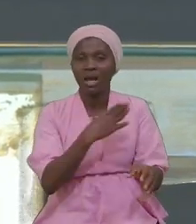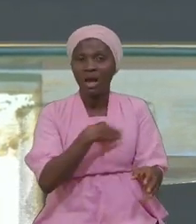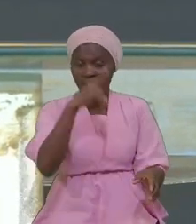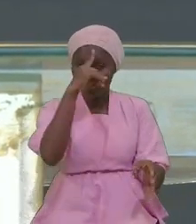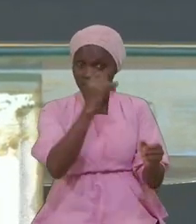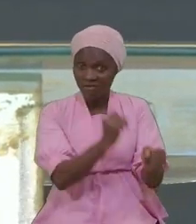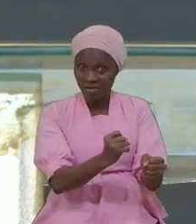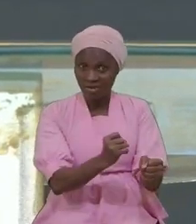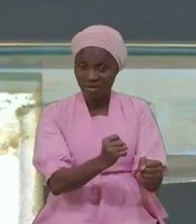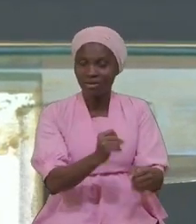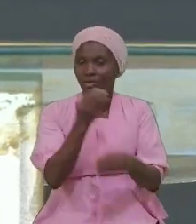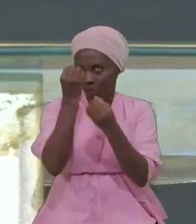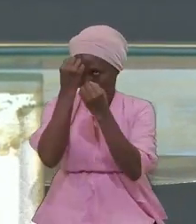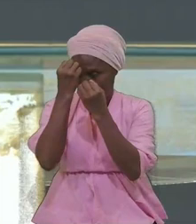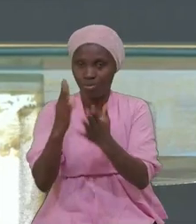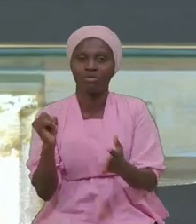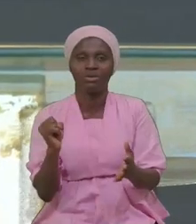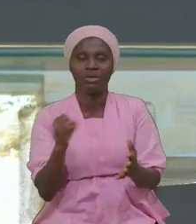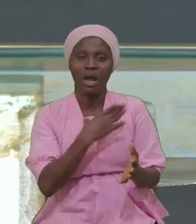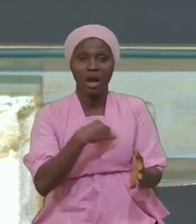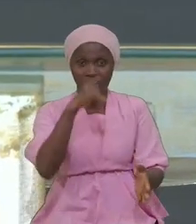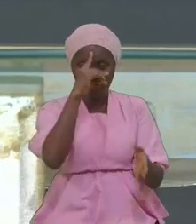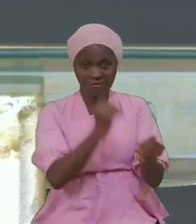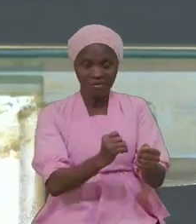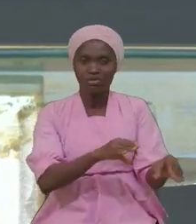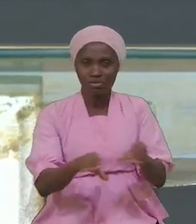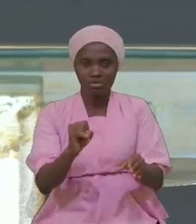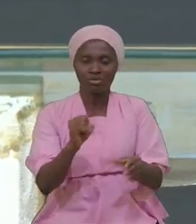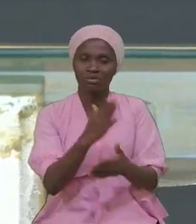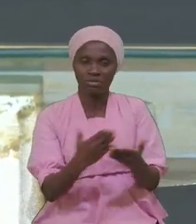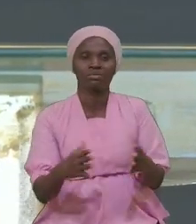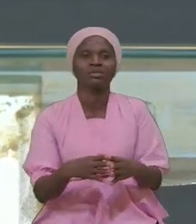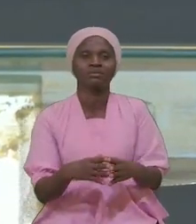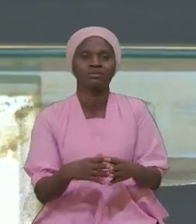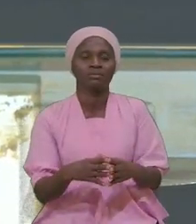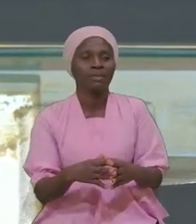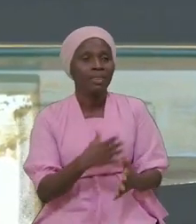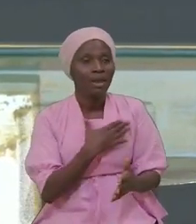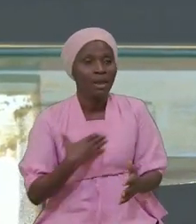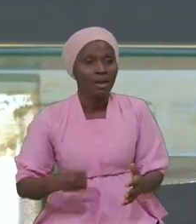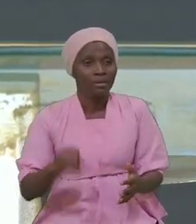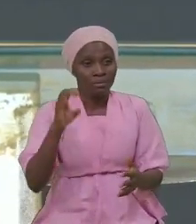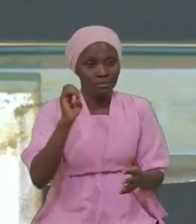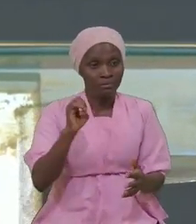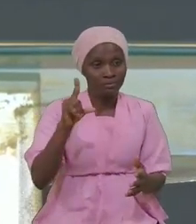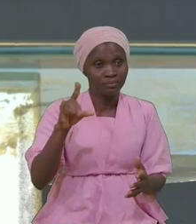obéit. La foi fait quelque chose. Et Élie lui dit, ne crains point.